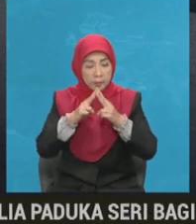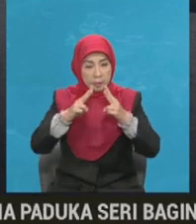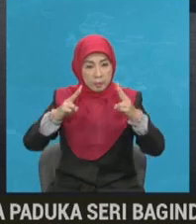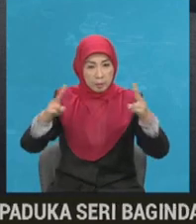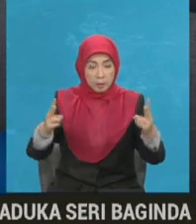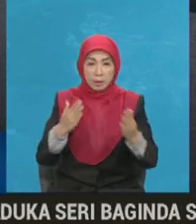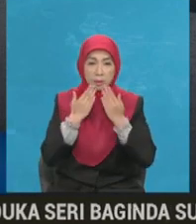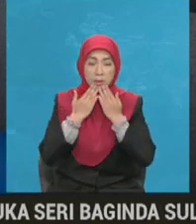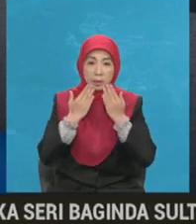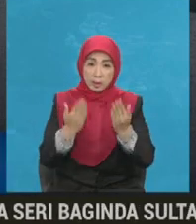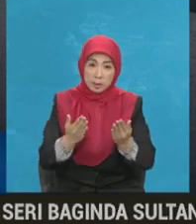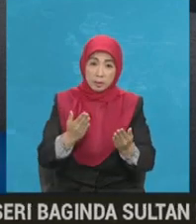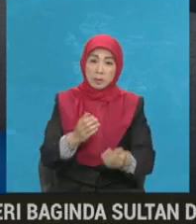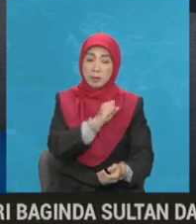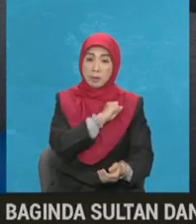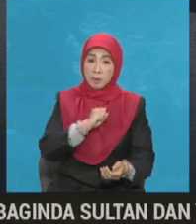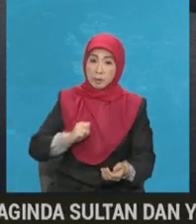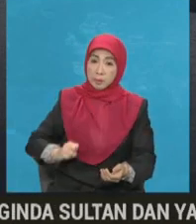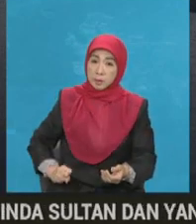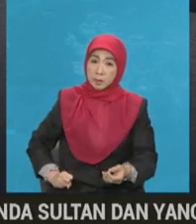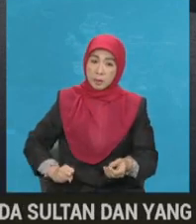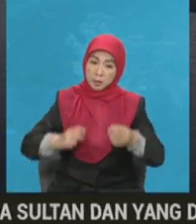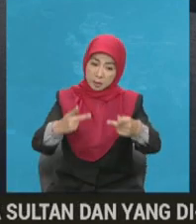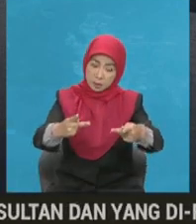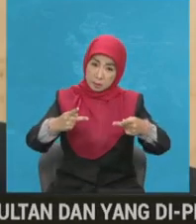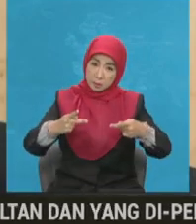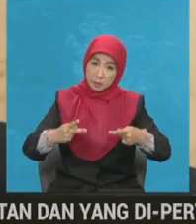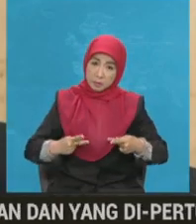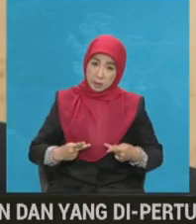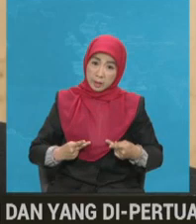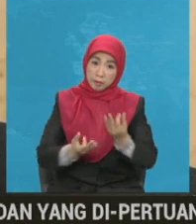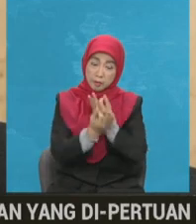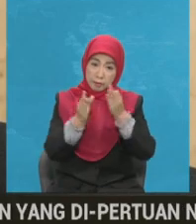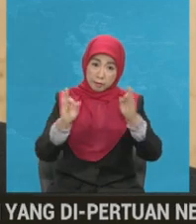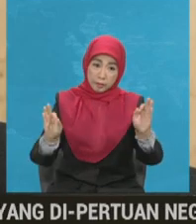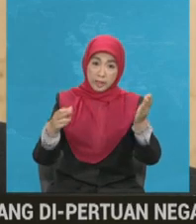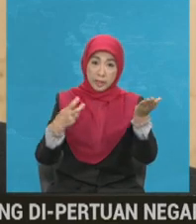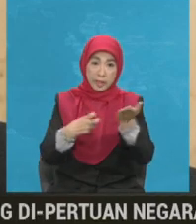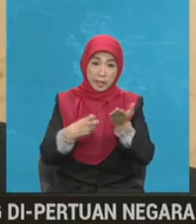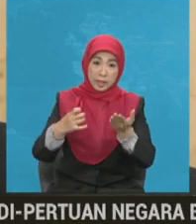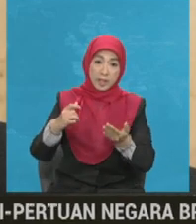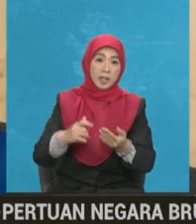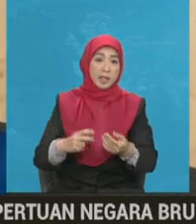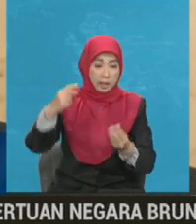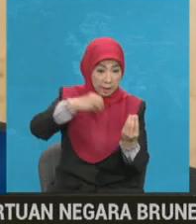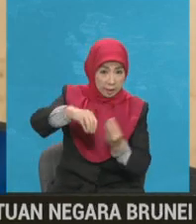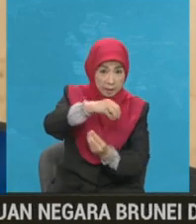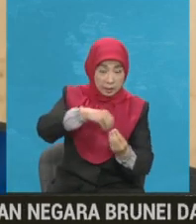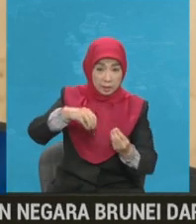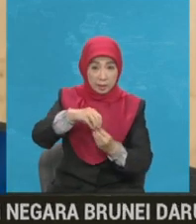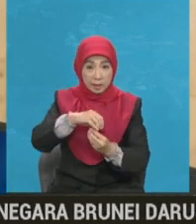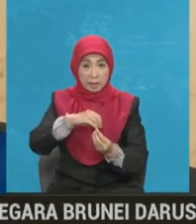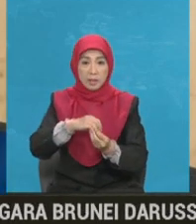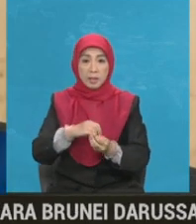kepedulianmu hamya karena mengurniakan tambang Haji Jung kasih kepada kebawah duli